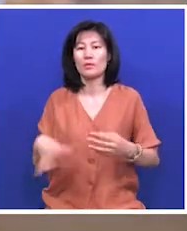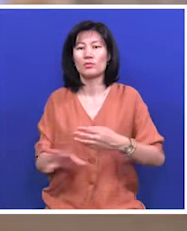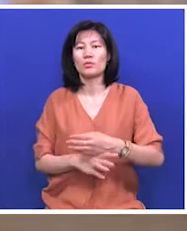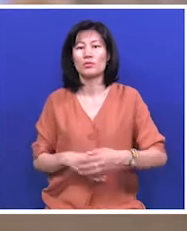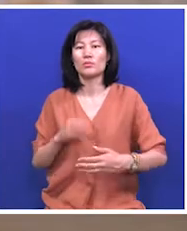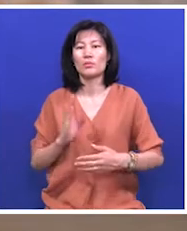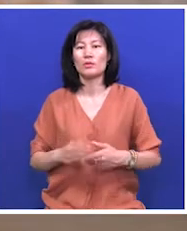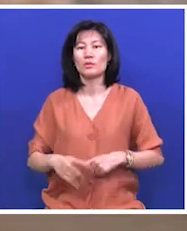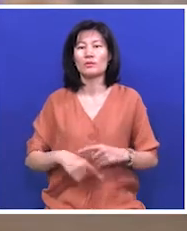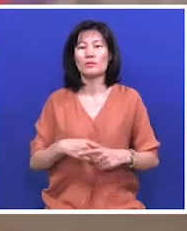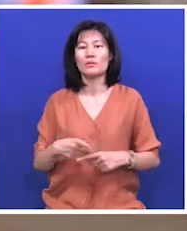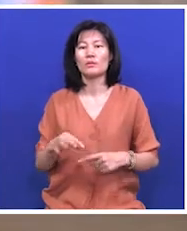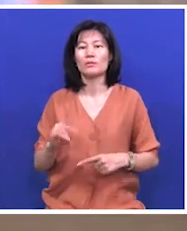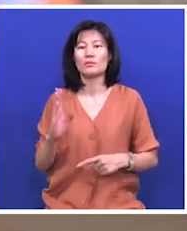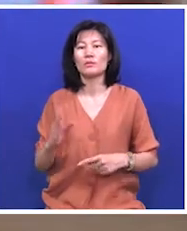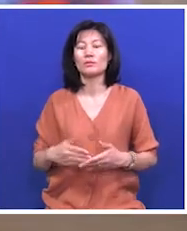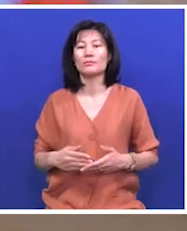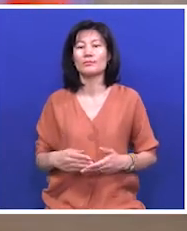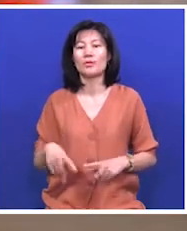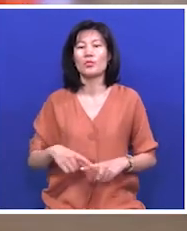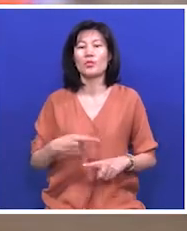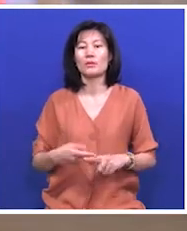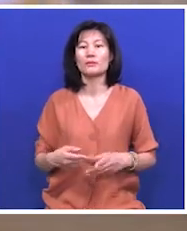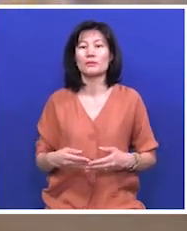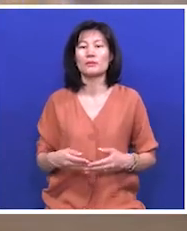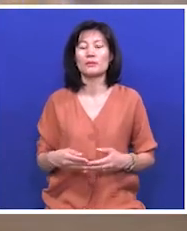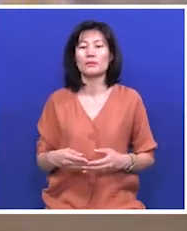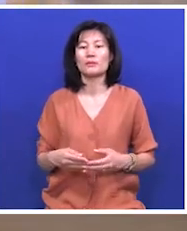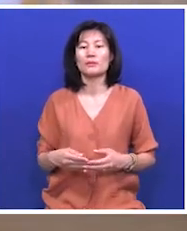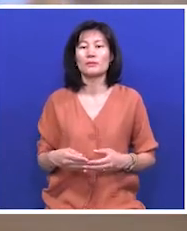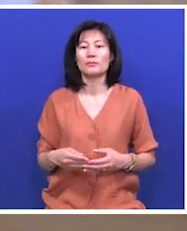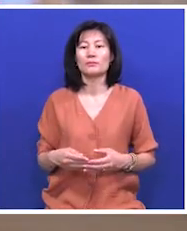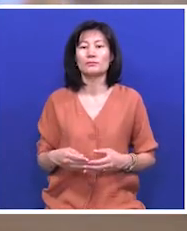Материал толығымен жетеді, келіп жатыр. Осы